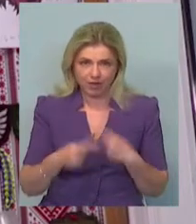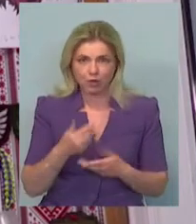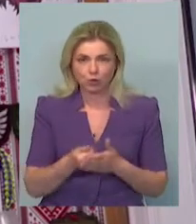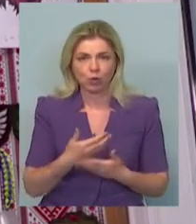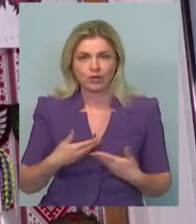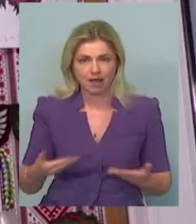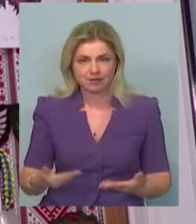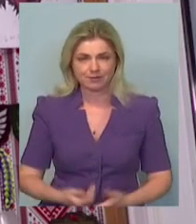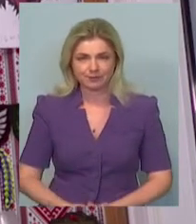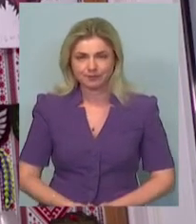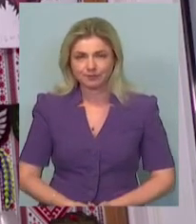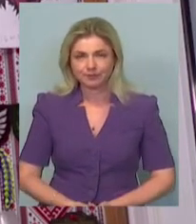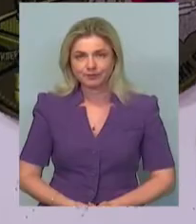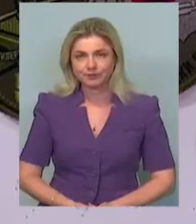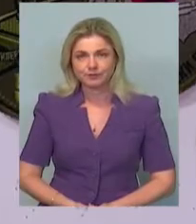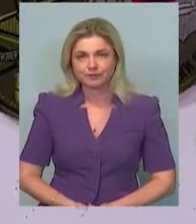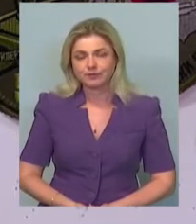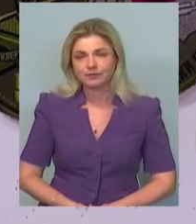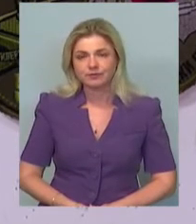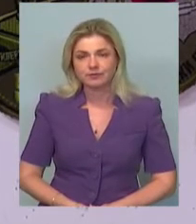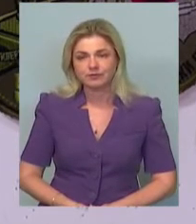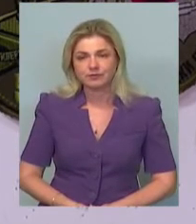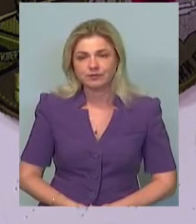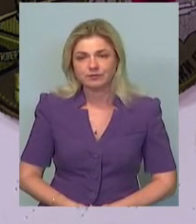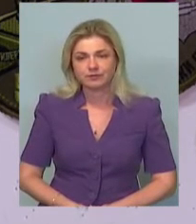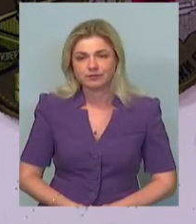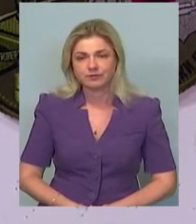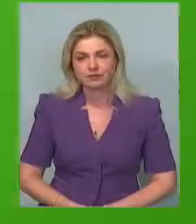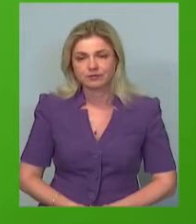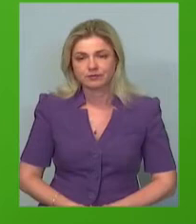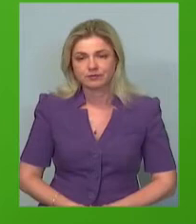Руда, Тетяна Макушева, Євген Сержук. Новини на Суспільному. Миколаїв.